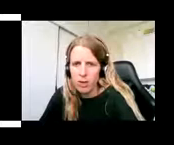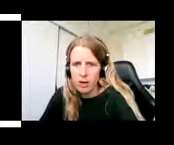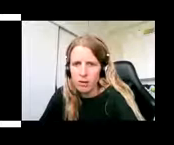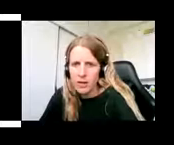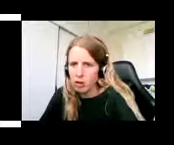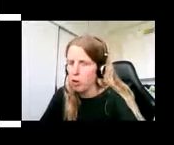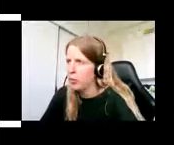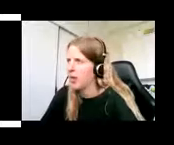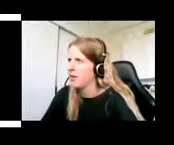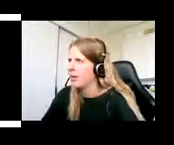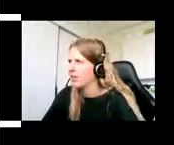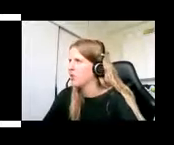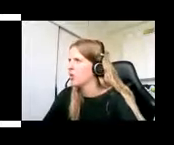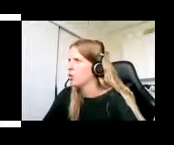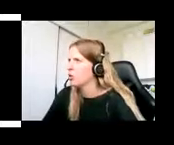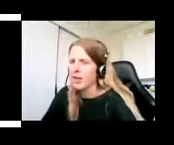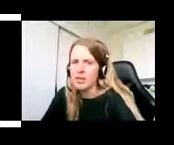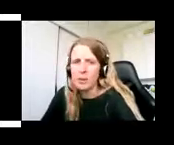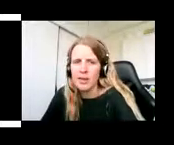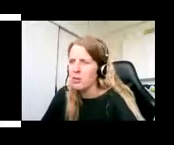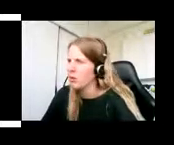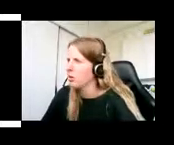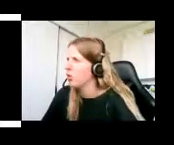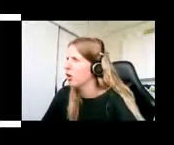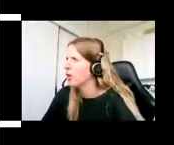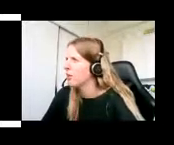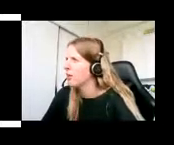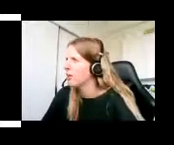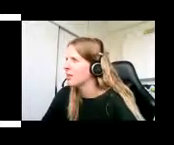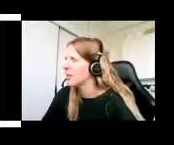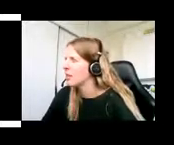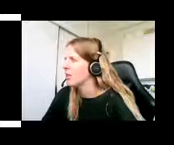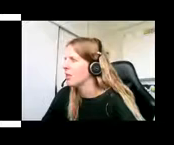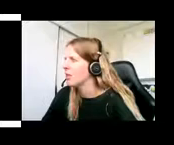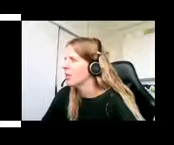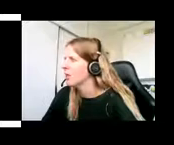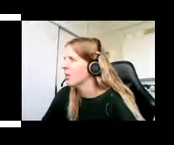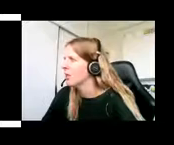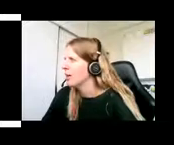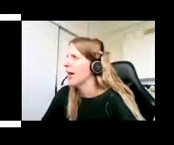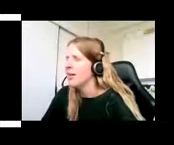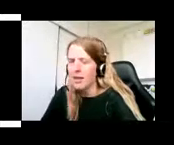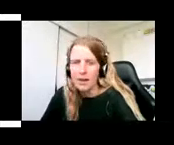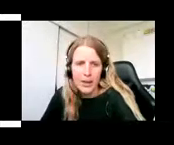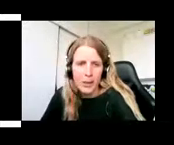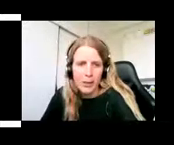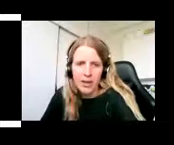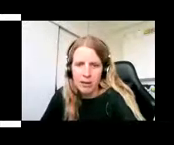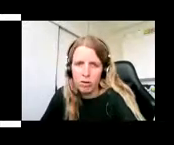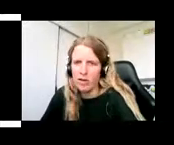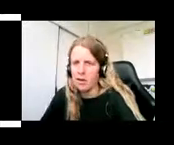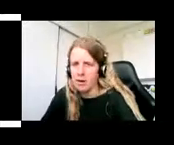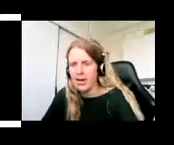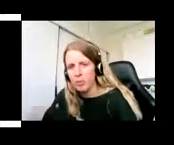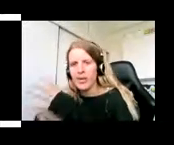alleszins, die risicogroepen, daar gaat die lijst ervan is ook normaal gezien bekend. Ik weet niet of dat nu al huidig bekend is, daar ben ik even niet in mee. Ja,